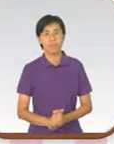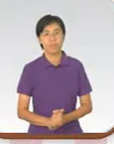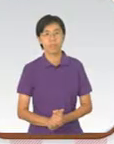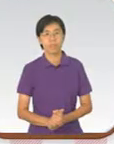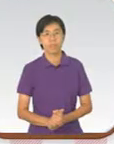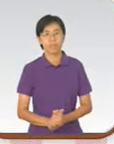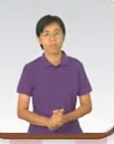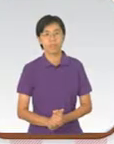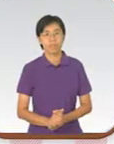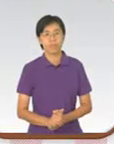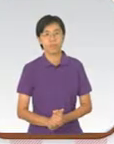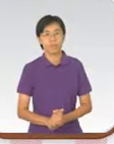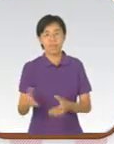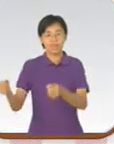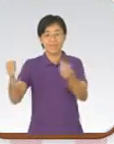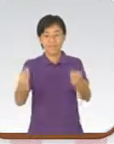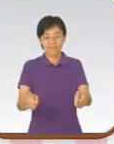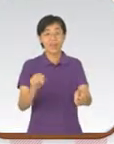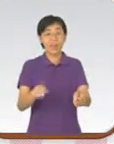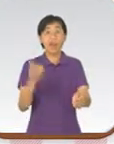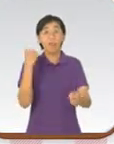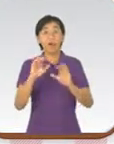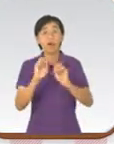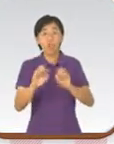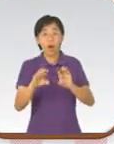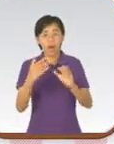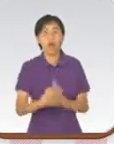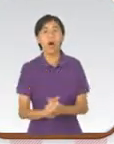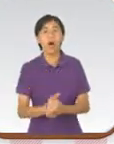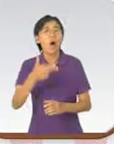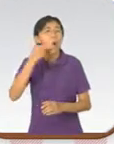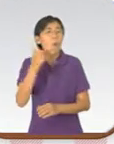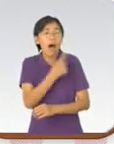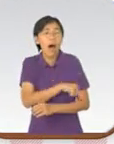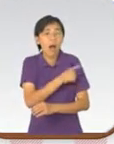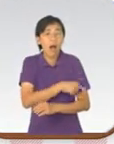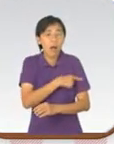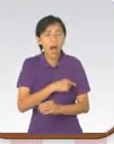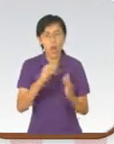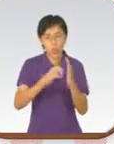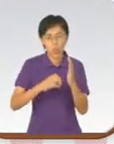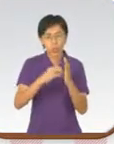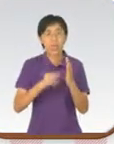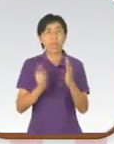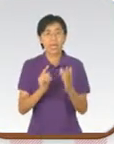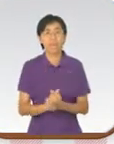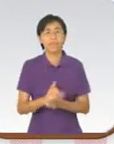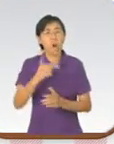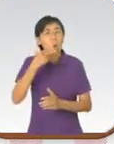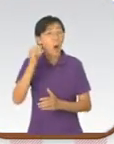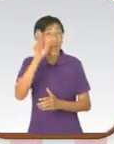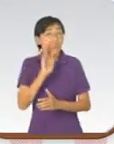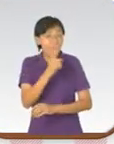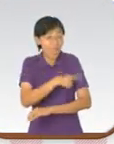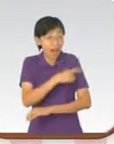ครับไวท์ช็อกโกแลตก็เหมือนอย่างที่อาจารย์เคยสอนไว้นะครับก็มีวิธีการเตรียมด้วยการขูดเหมือนเดิมลักษณะช็อกโกแลตแท่งก็ต้องไม่แข็ง